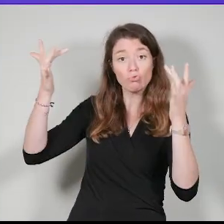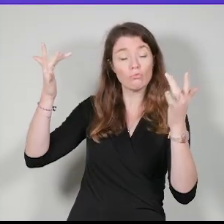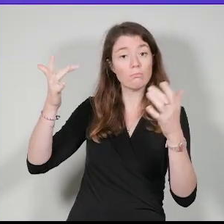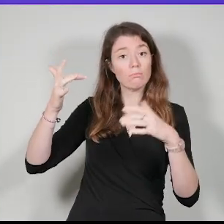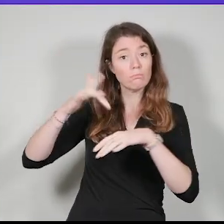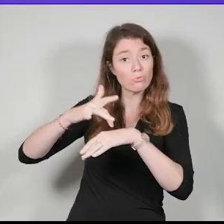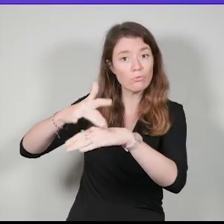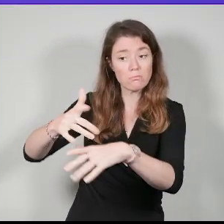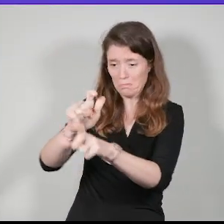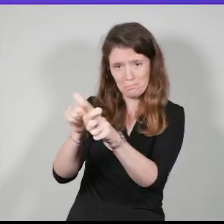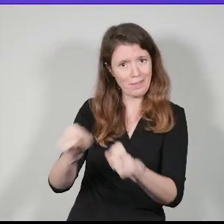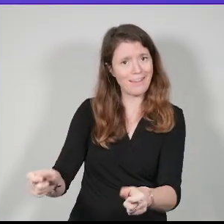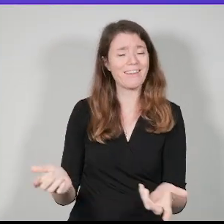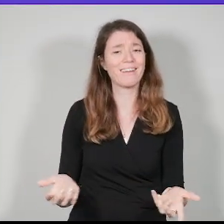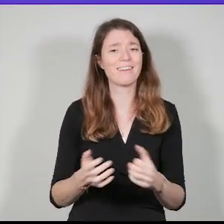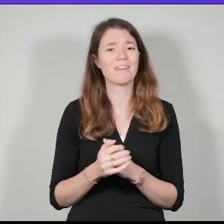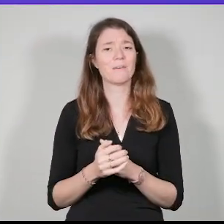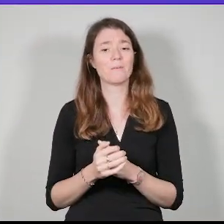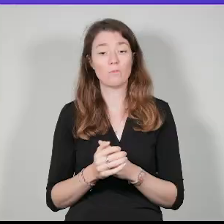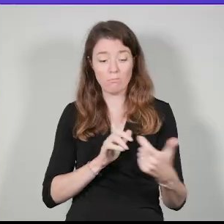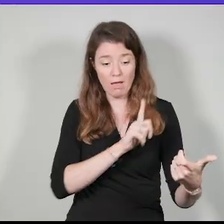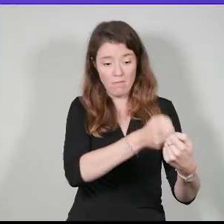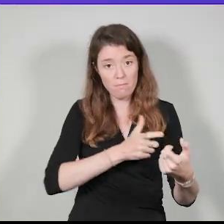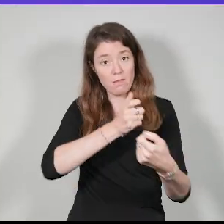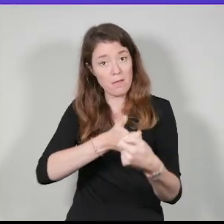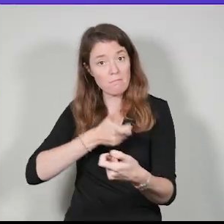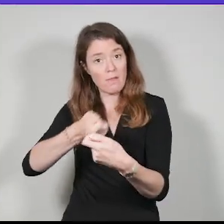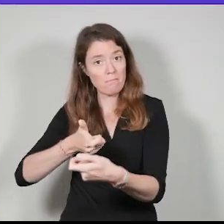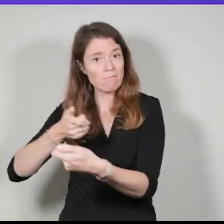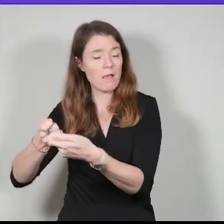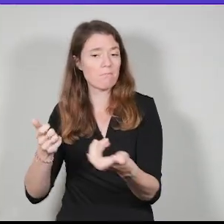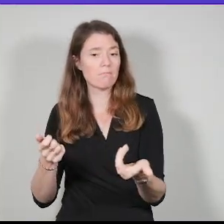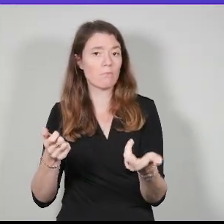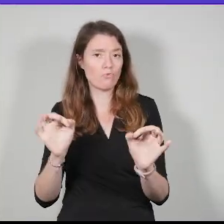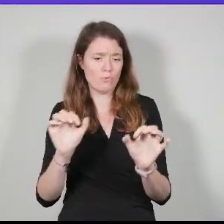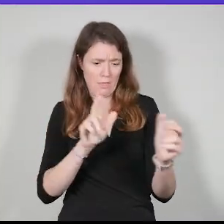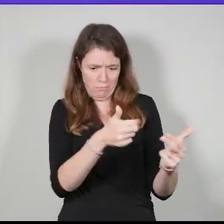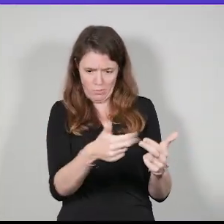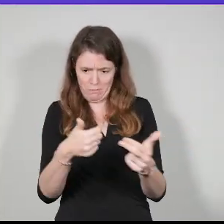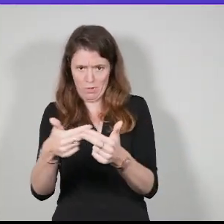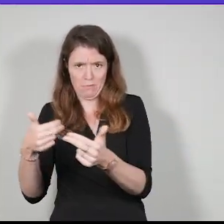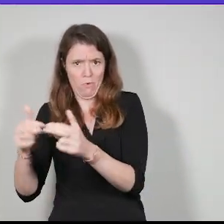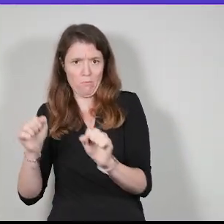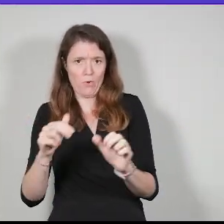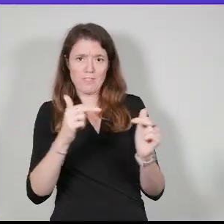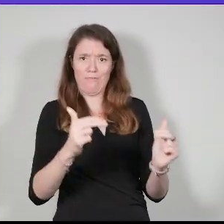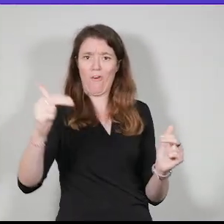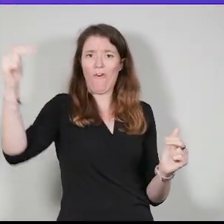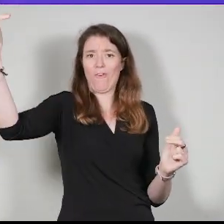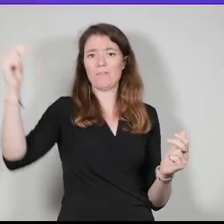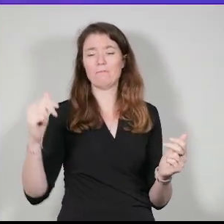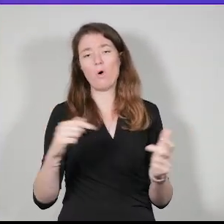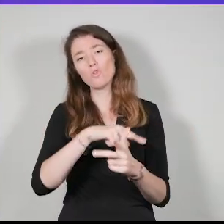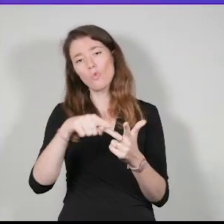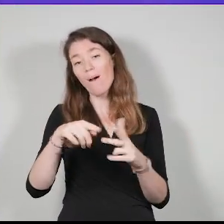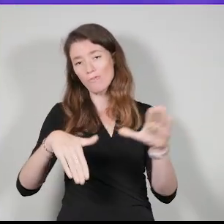finalement, en s'adaptant, on va pouvoir graduer nos réponses avec finalement 3